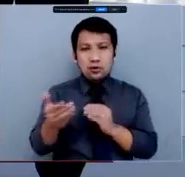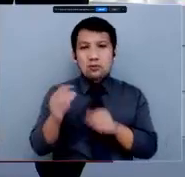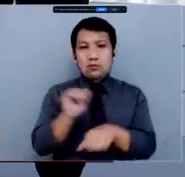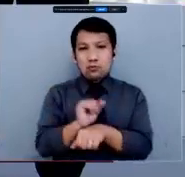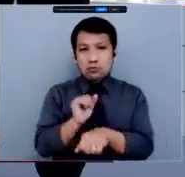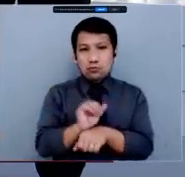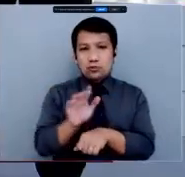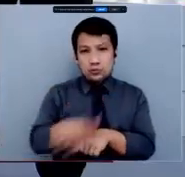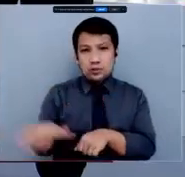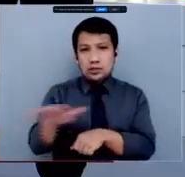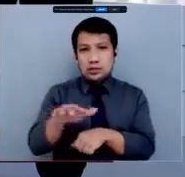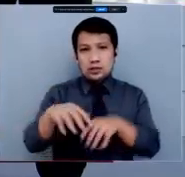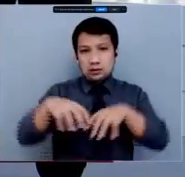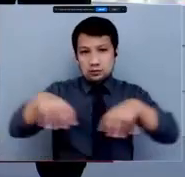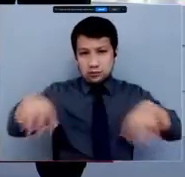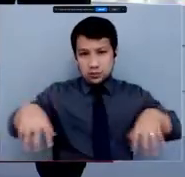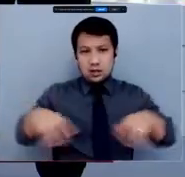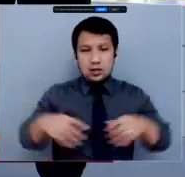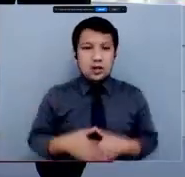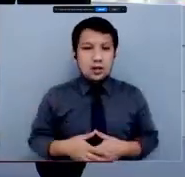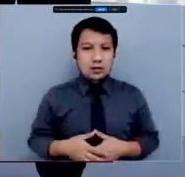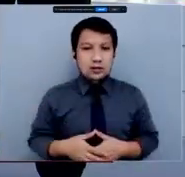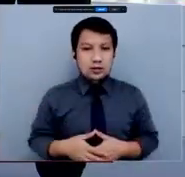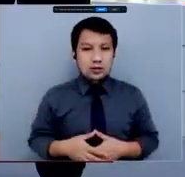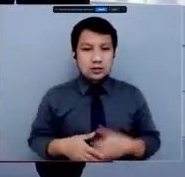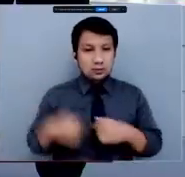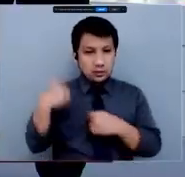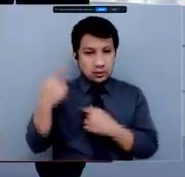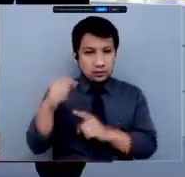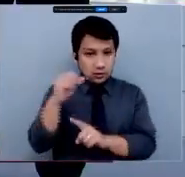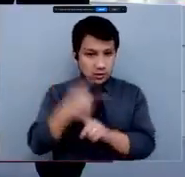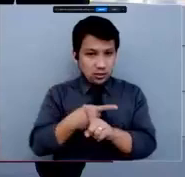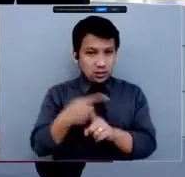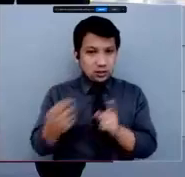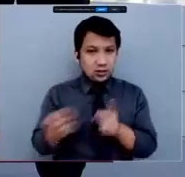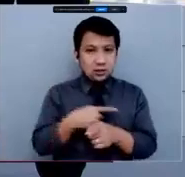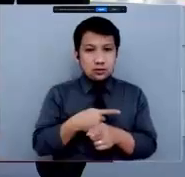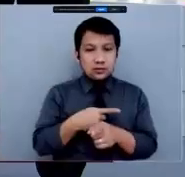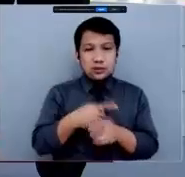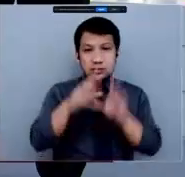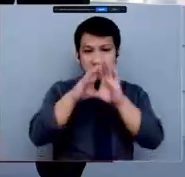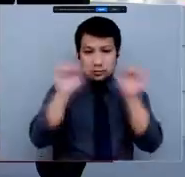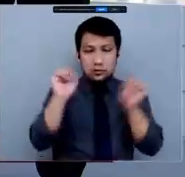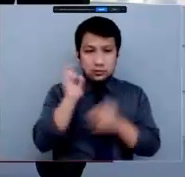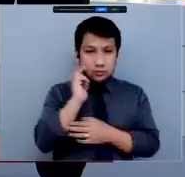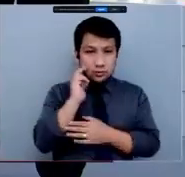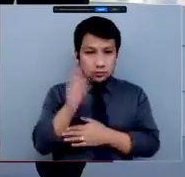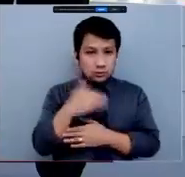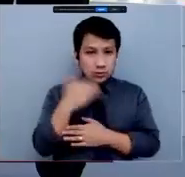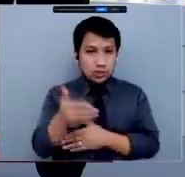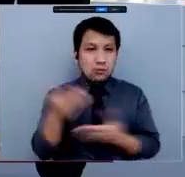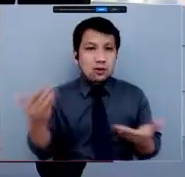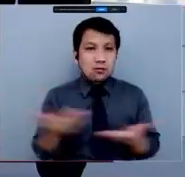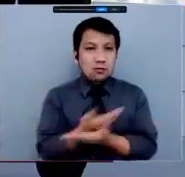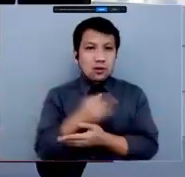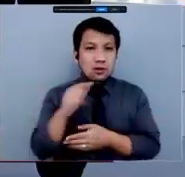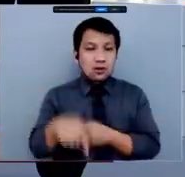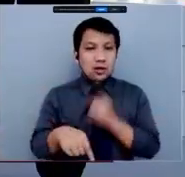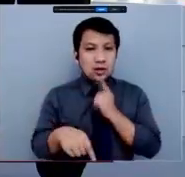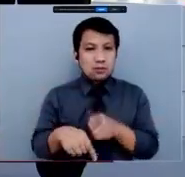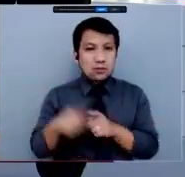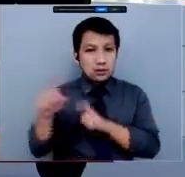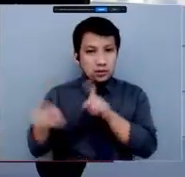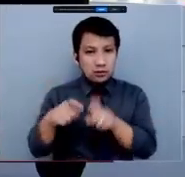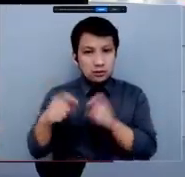mga kanayunan. Katunayan, nito lamang Abril, tinanggal na ni Pangulong Duterte ang moratorium sa mga bagong mineral or mining